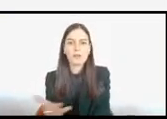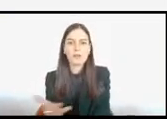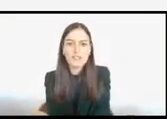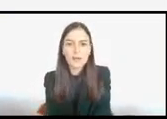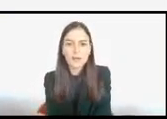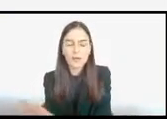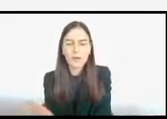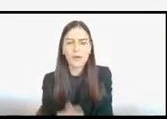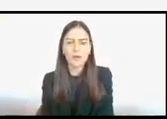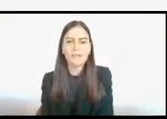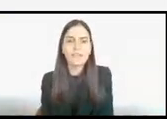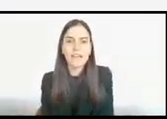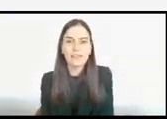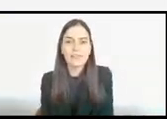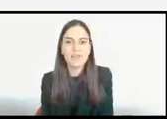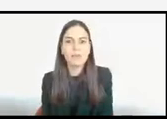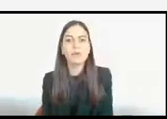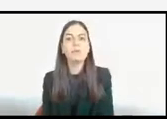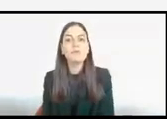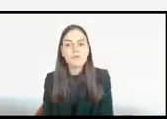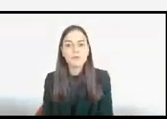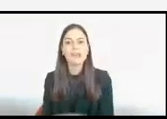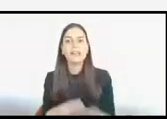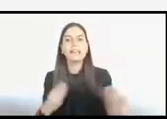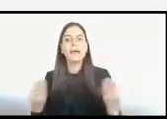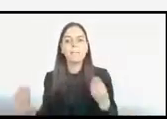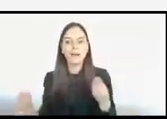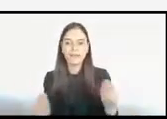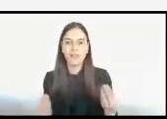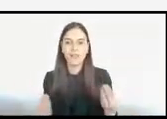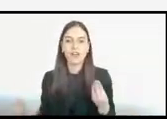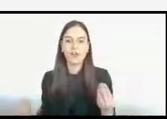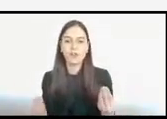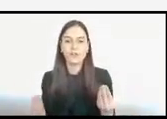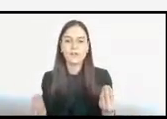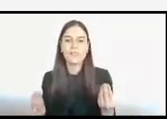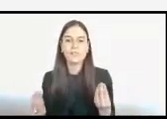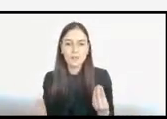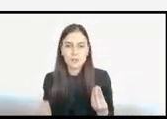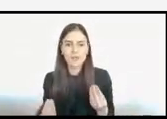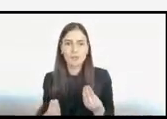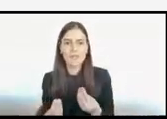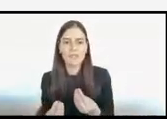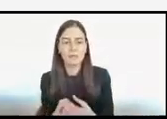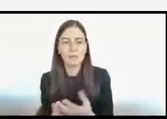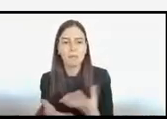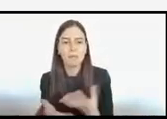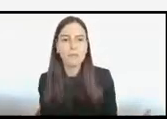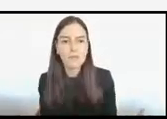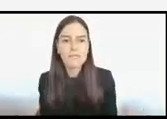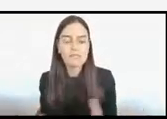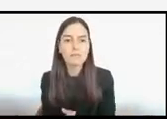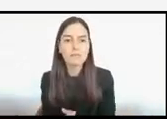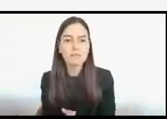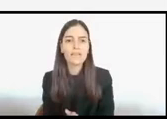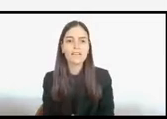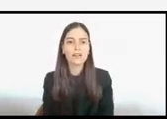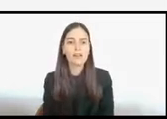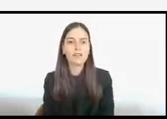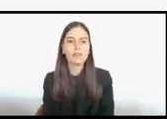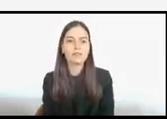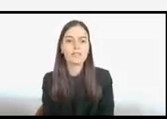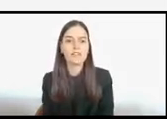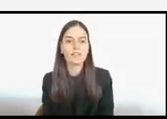Justement, on a un exemple qui est affiché pour mesurer l'impact de cette notion d'amortissement. Donc ici, vous voyez